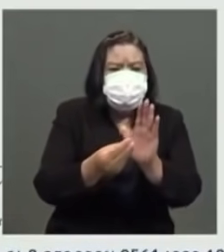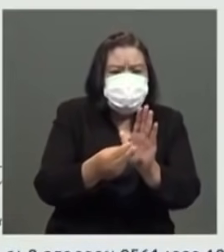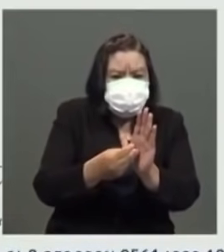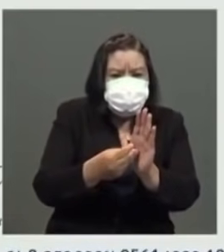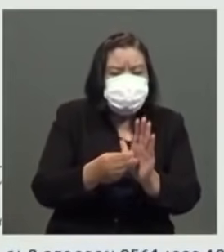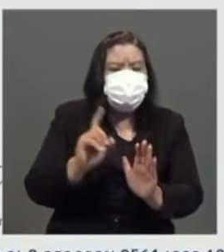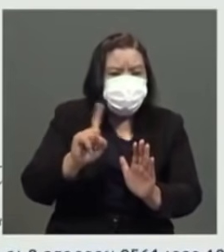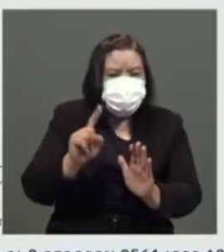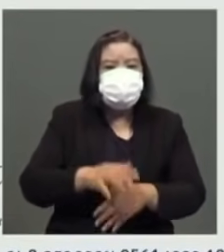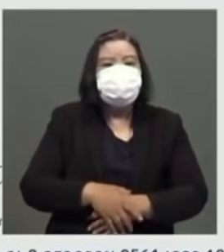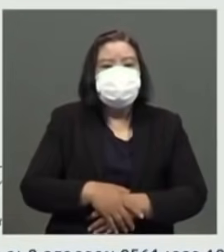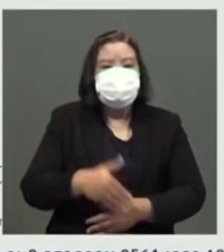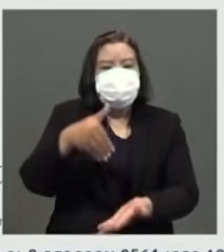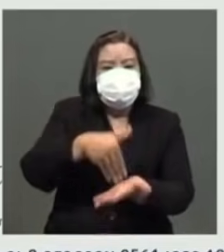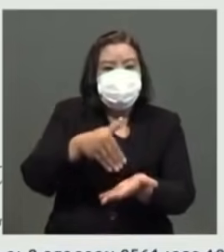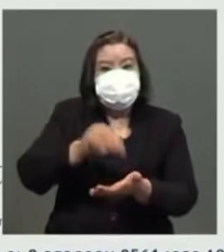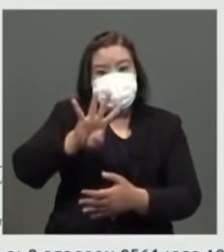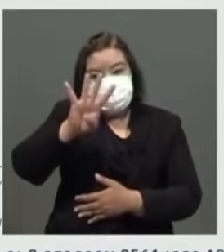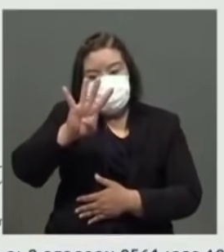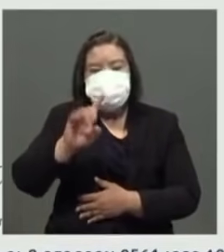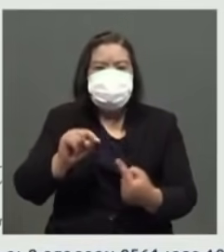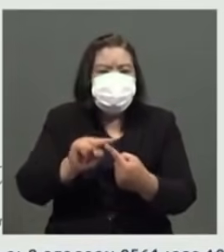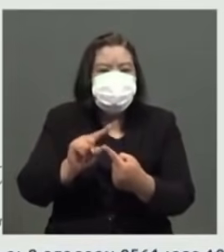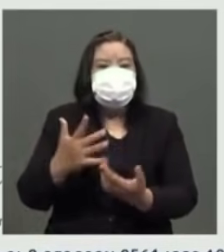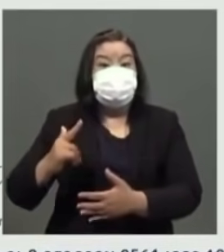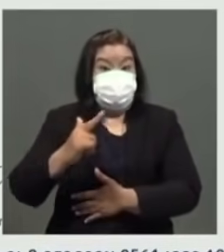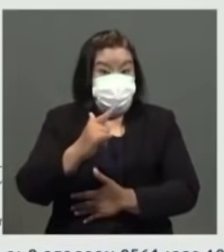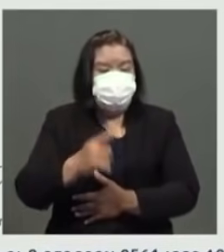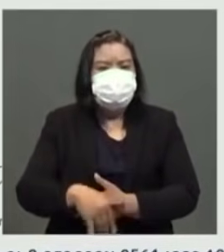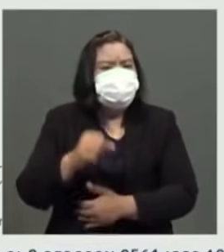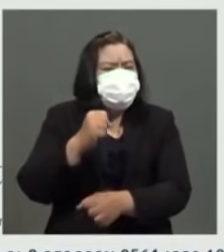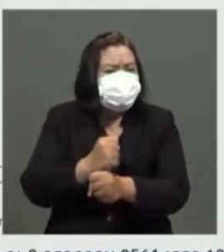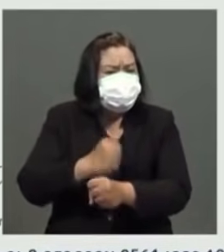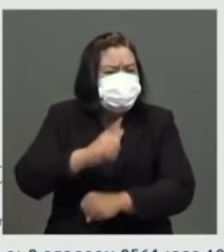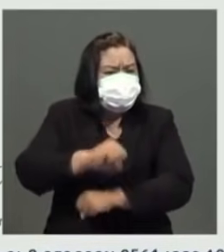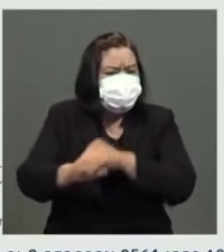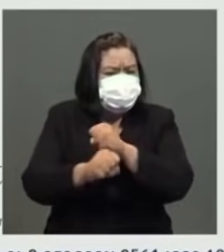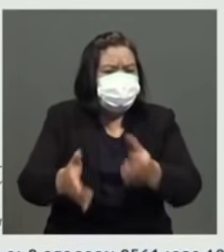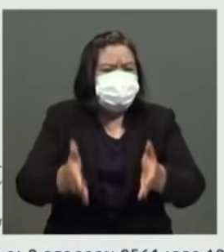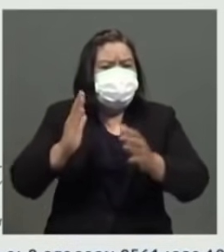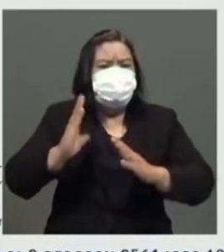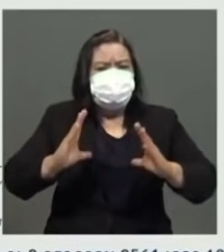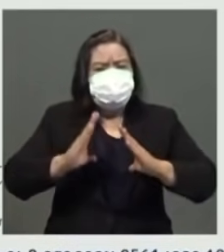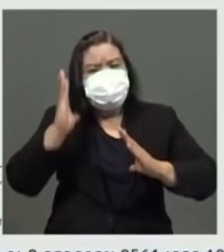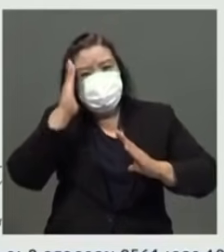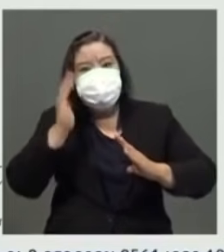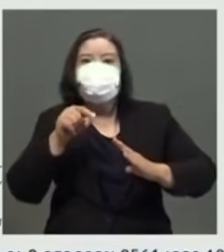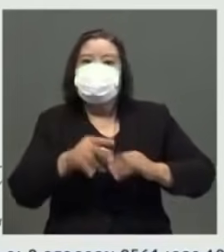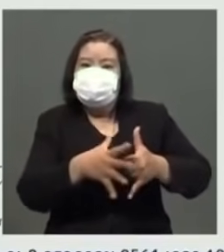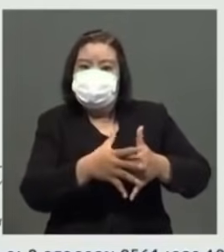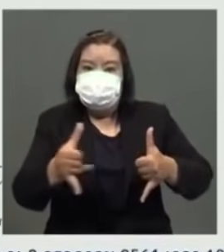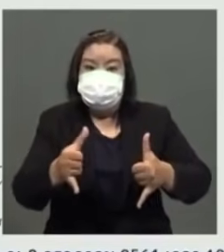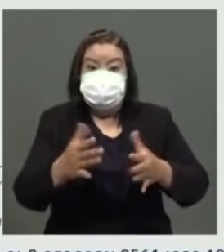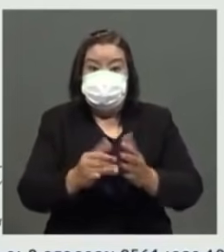วหลัก4ที่เจอเชื้อตอนแรกๆนะครับแล้วอยู่ในแคมป์ของคนงานนะครับแล้วตอนนี้ก็แพร่กระจายไป